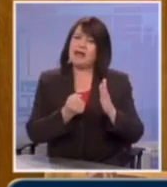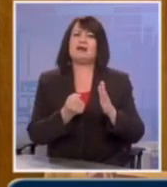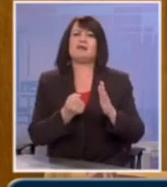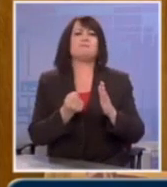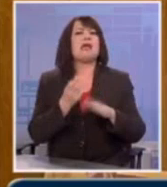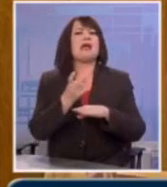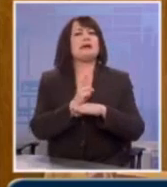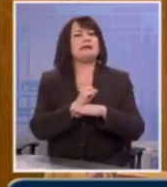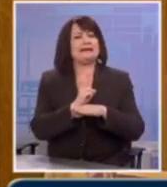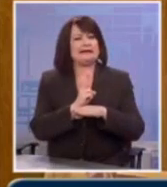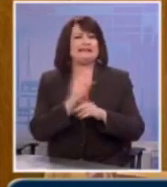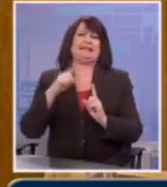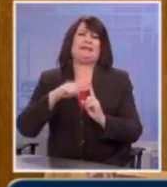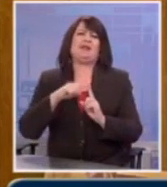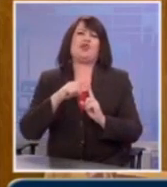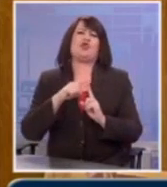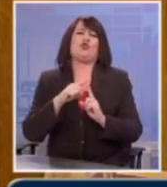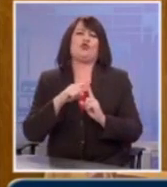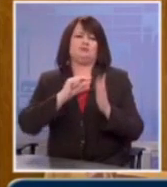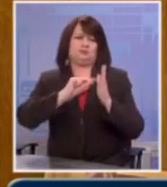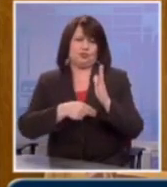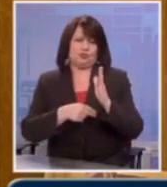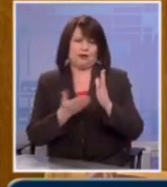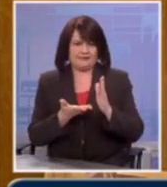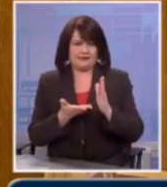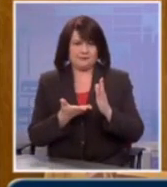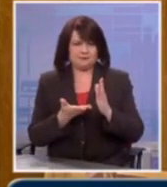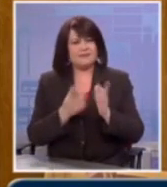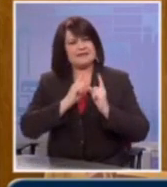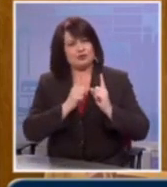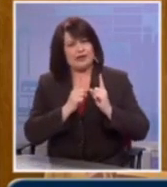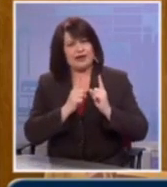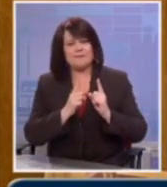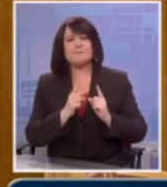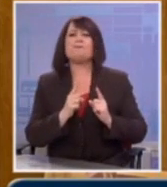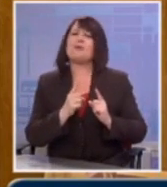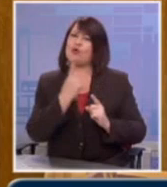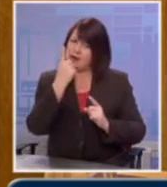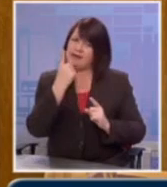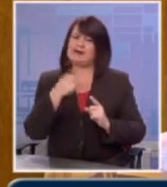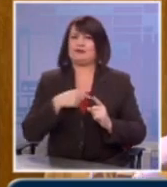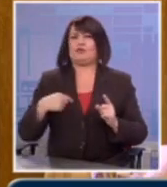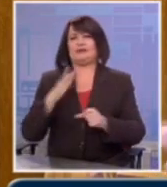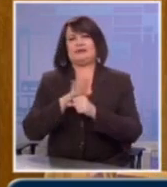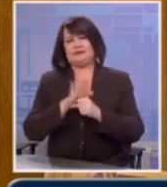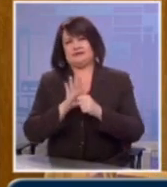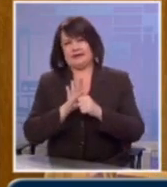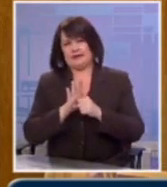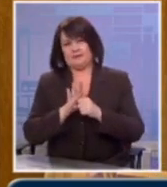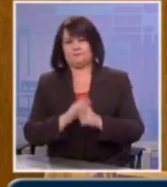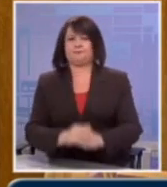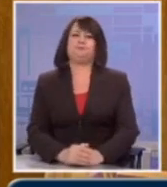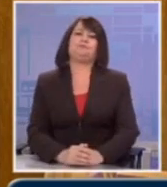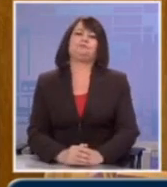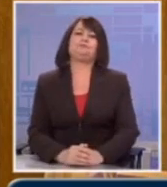είδους έρα τυπική τυποποιημένη έγγραφη συμφωνία φτάνει ο ένας όπως ξέρουμε σε αυτή την περίπτωση να